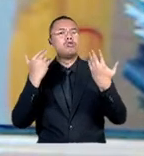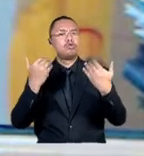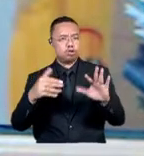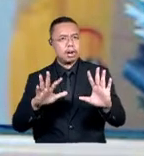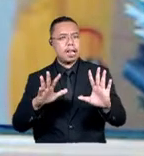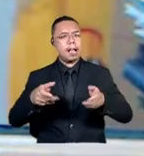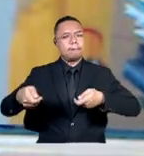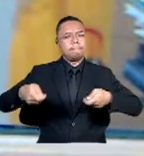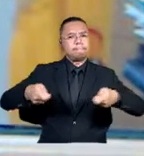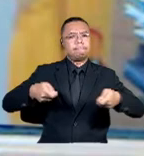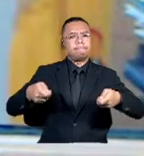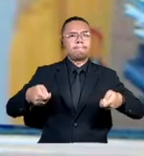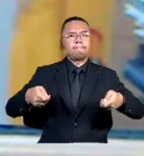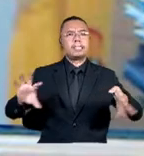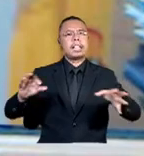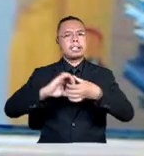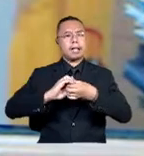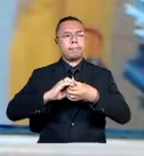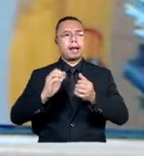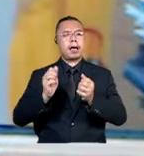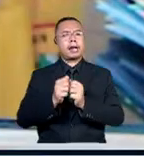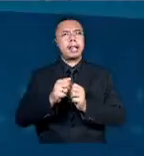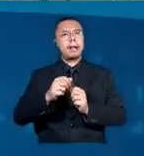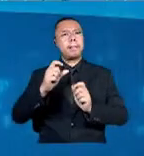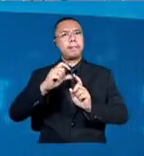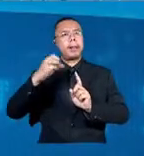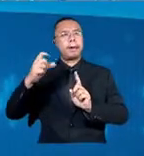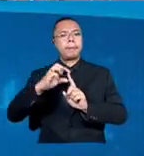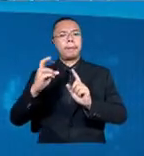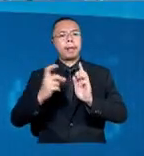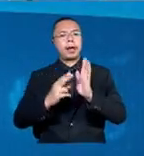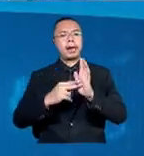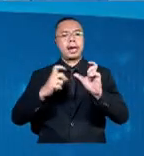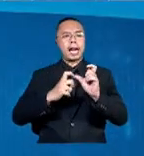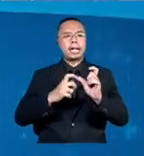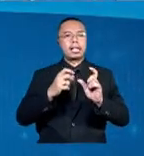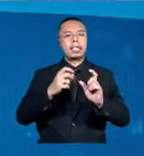dan koordinasi dengan PB Peparnas